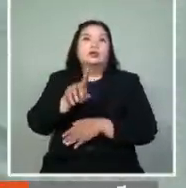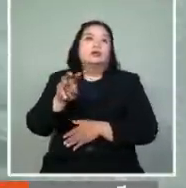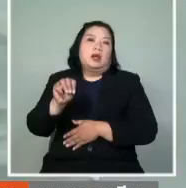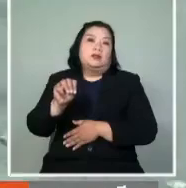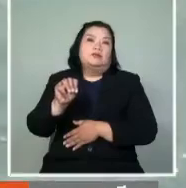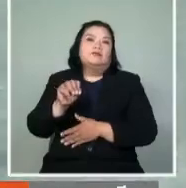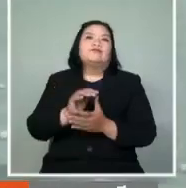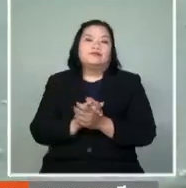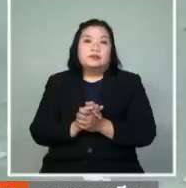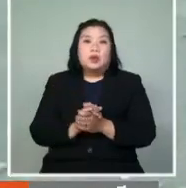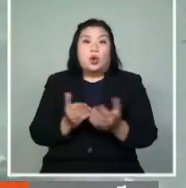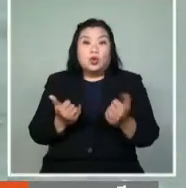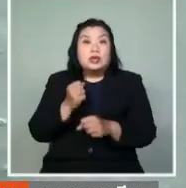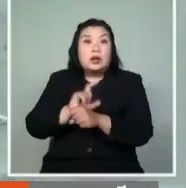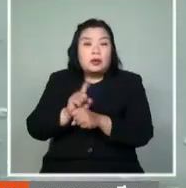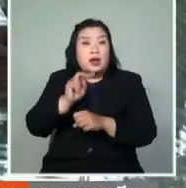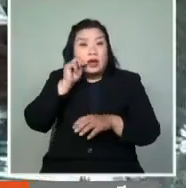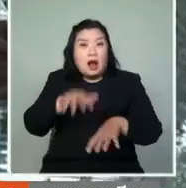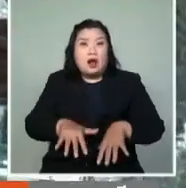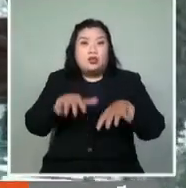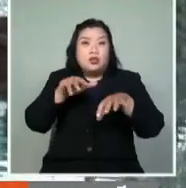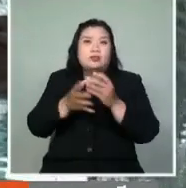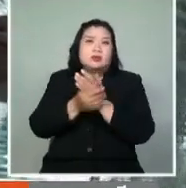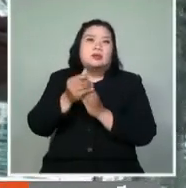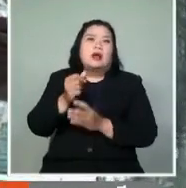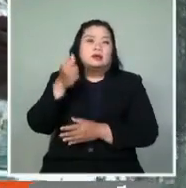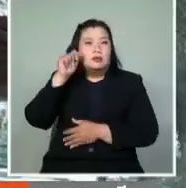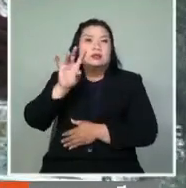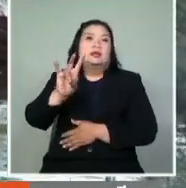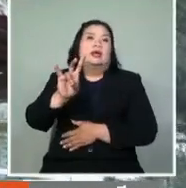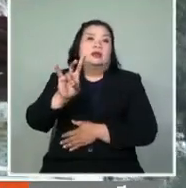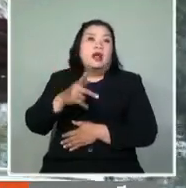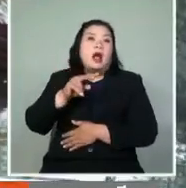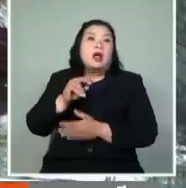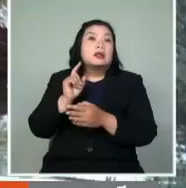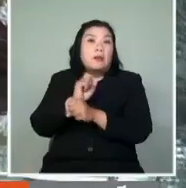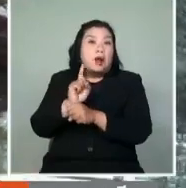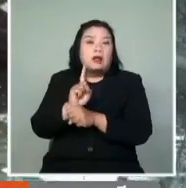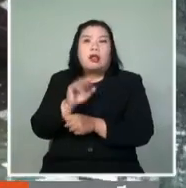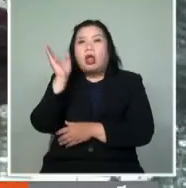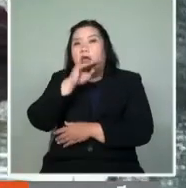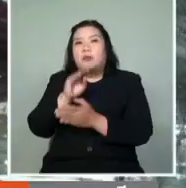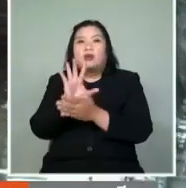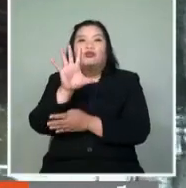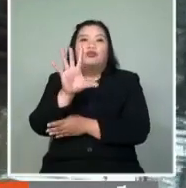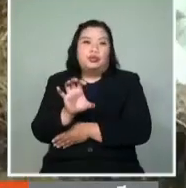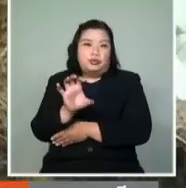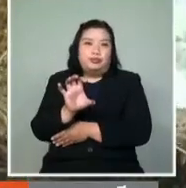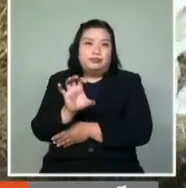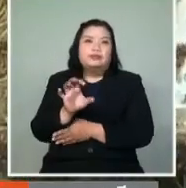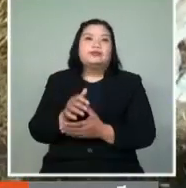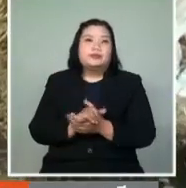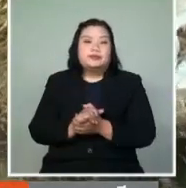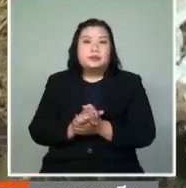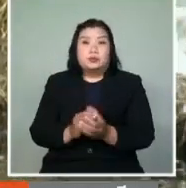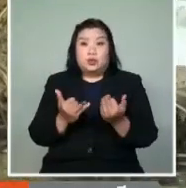ซนติเมตรแล้วก็ยังท่วมขังมานานกว่า1สัปดาห์แล้วต้นข้าวมันก็เน่าเสียนะครับแบบนี้เสียหายทั้งหมดเลย